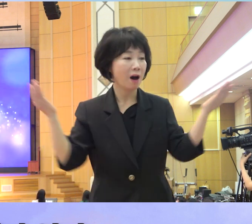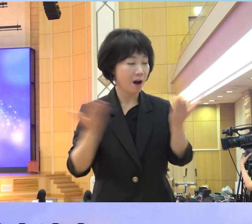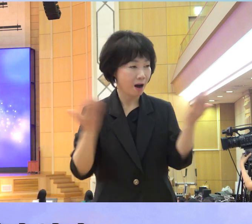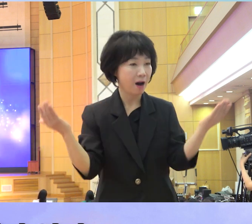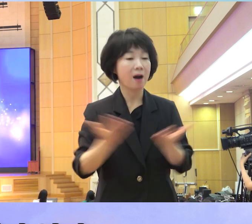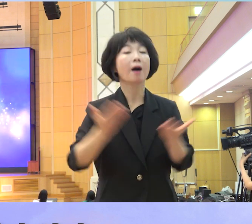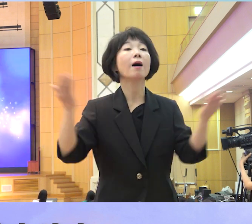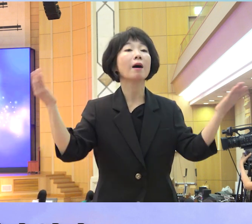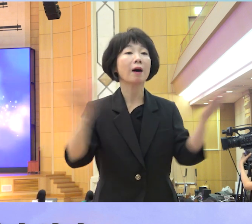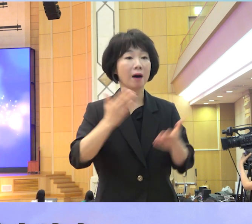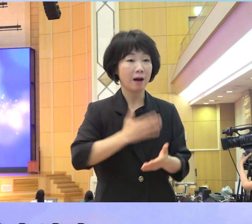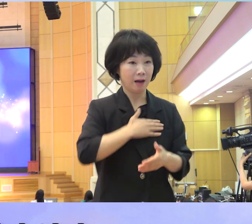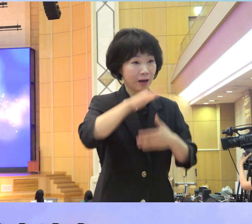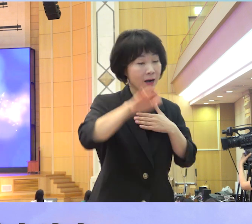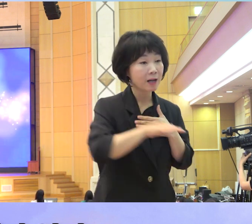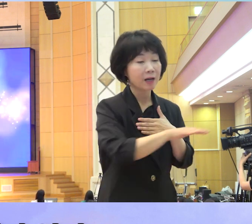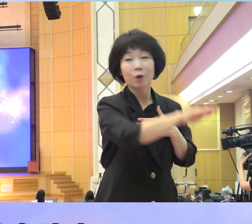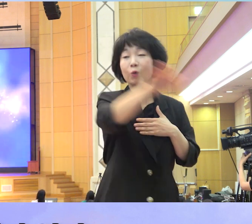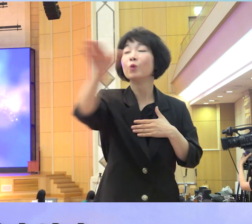뜻하신 바